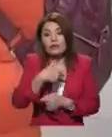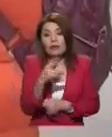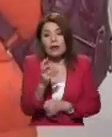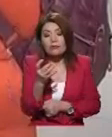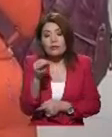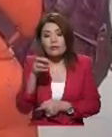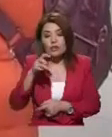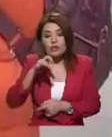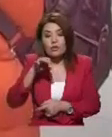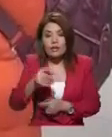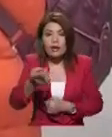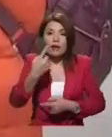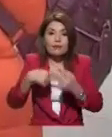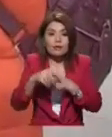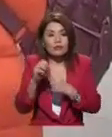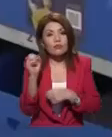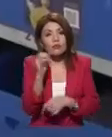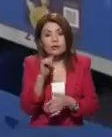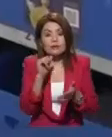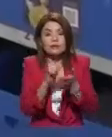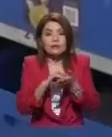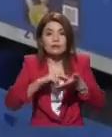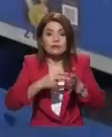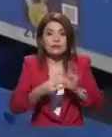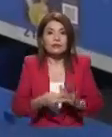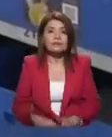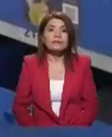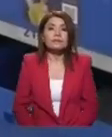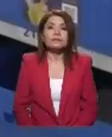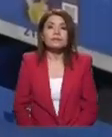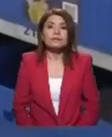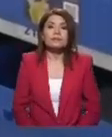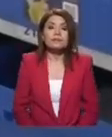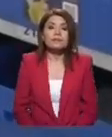керуенге тауарларды қайтару қызметін қосу жоспарланып жатыр. Әйгерім Пернебек, Игорь Волох, Астана Таймс.